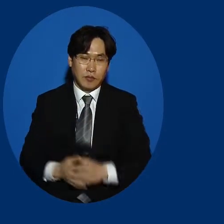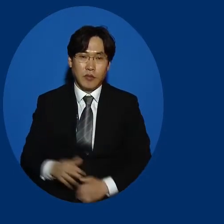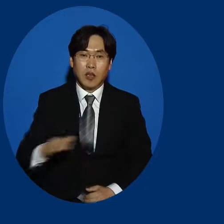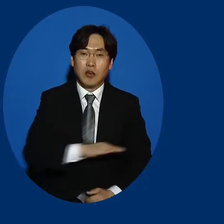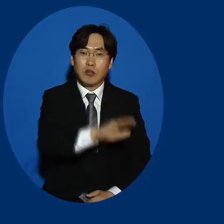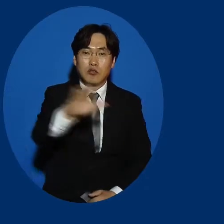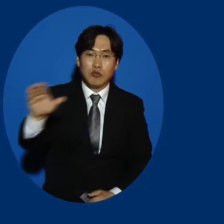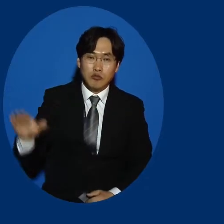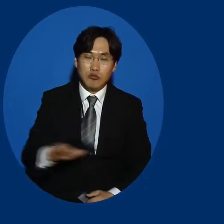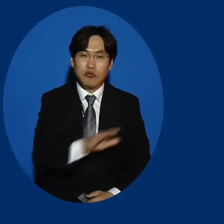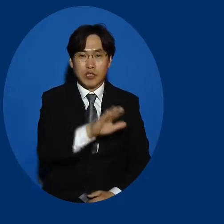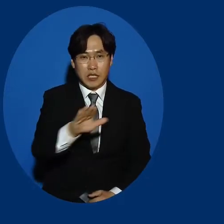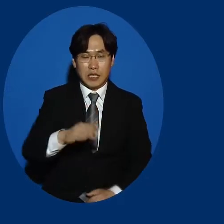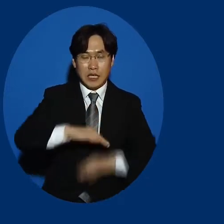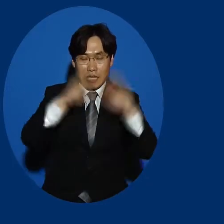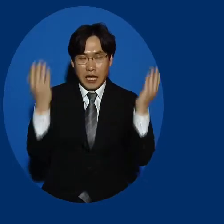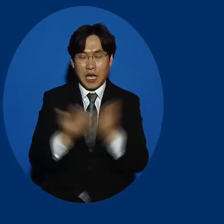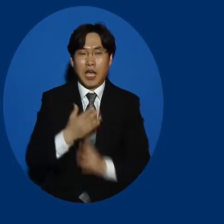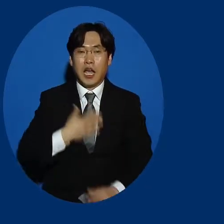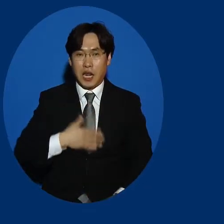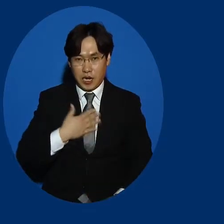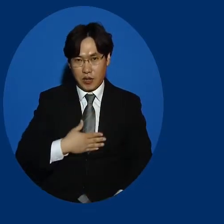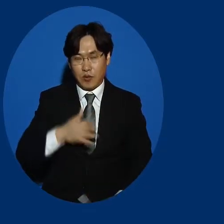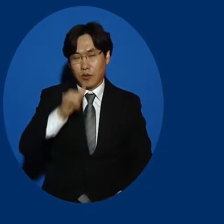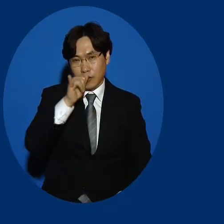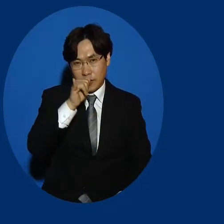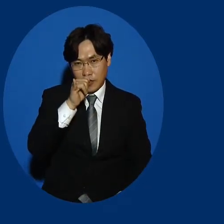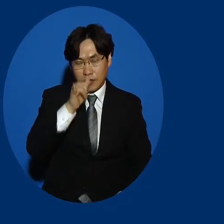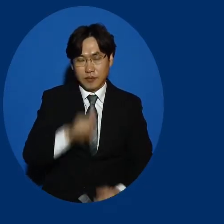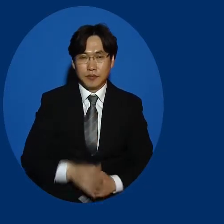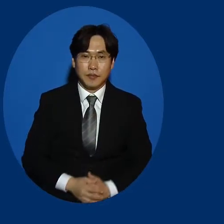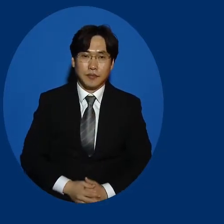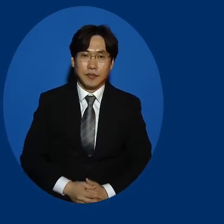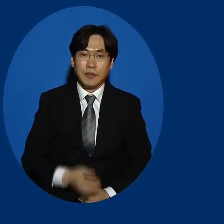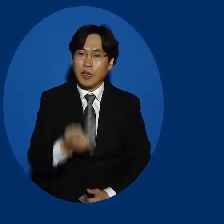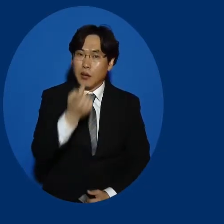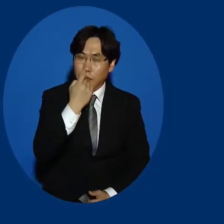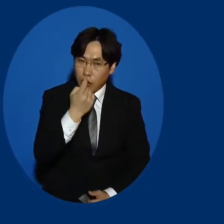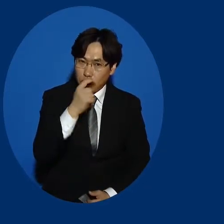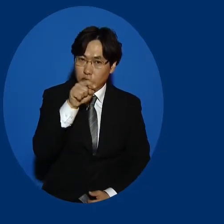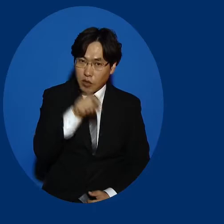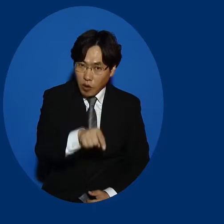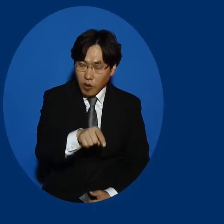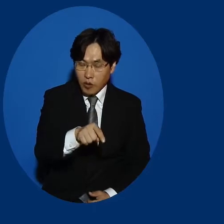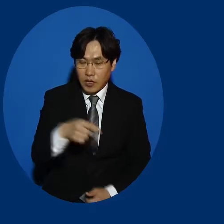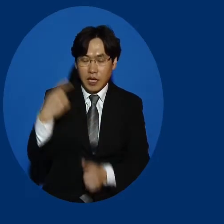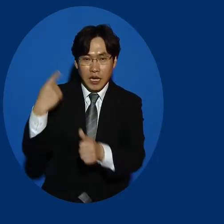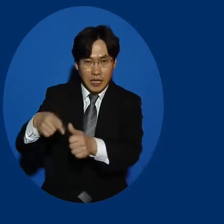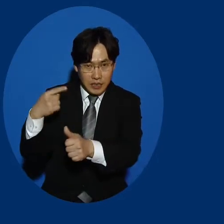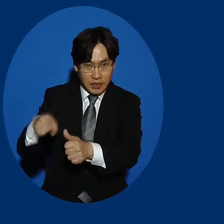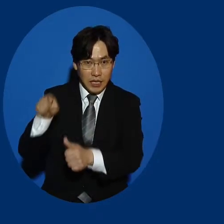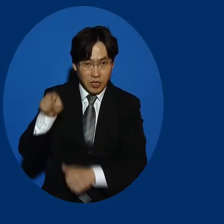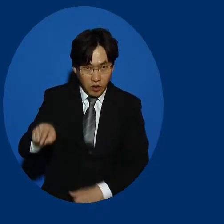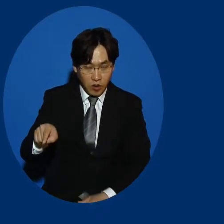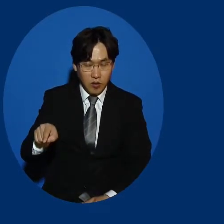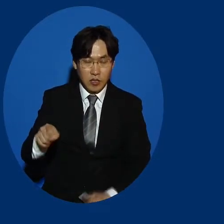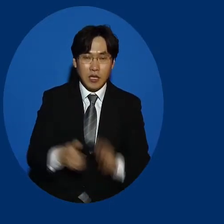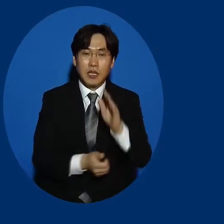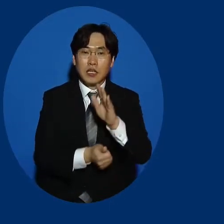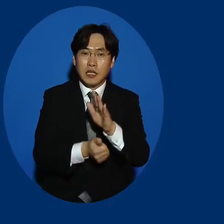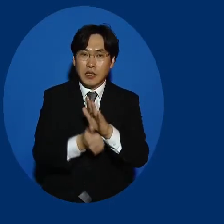우리 알고 있네. 우리 알고 있네. 배운다는 건, 가르친다는 건